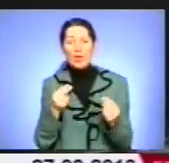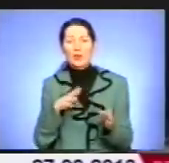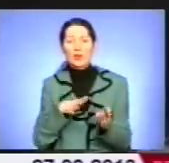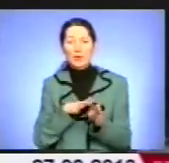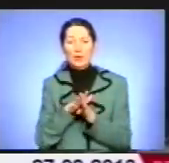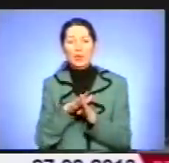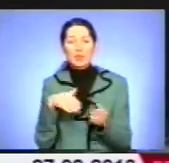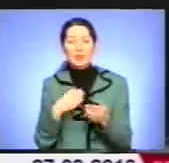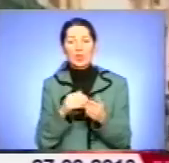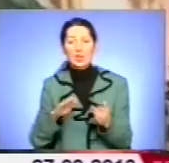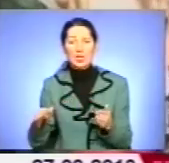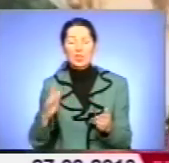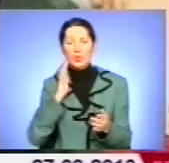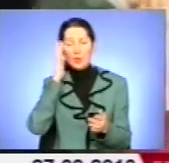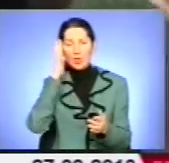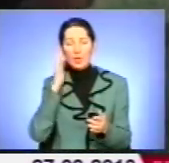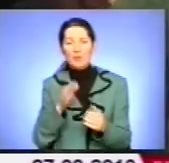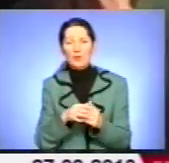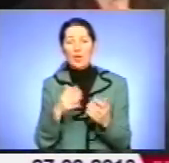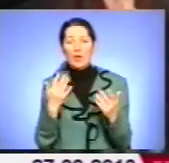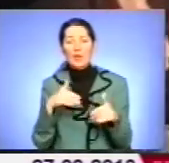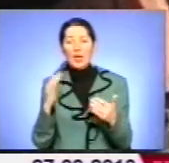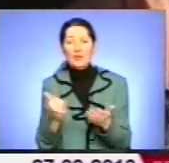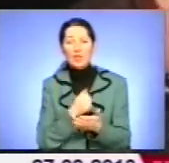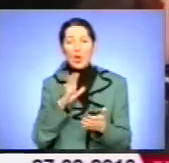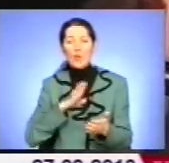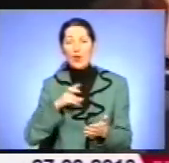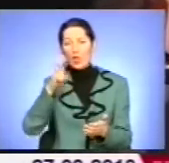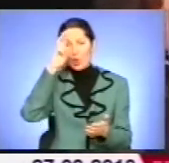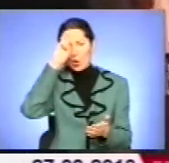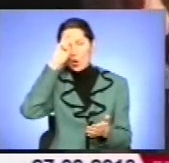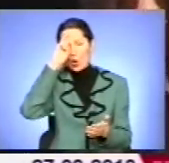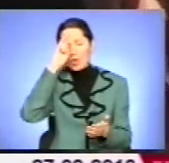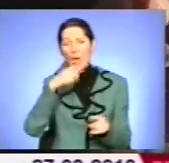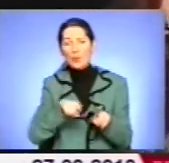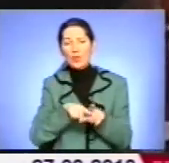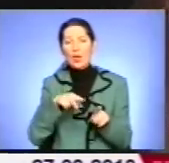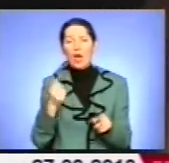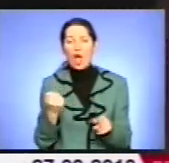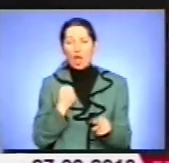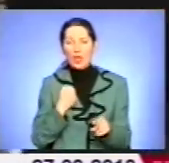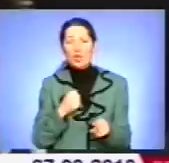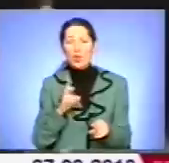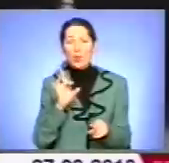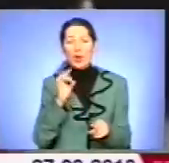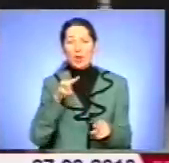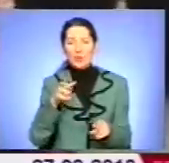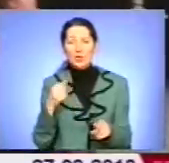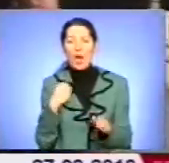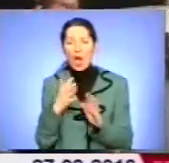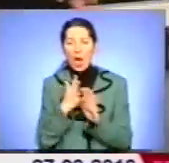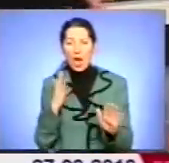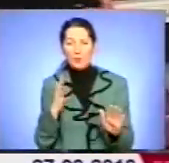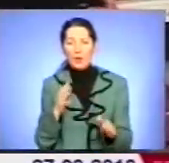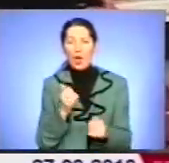театральним мистецтвом. Уже встиг побувати королем та легіонером римської армії – сотником. Кожен із зіграних персонажів може